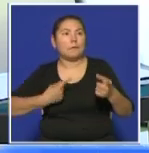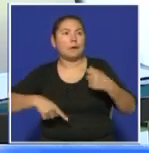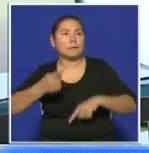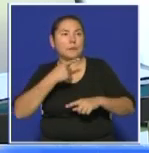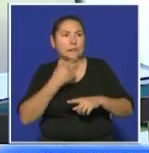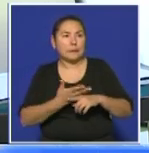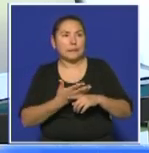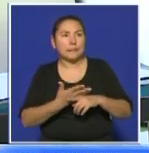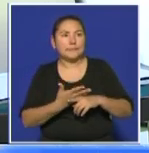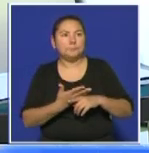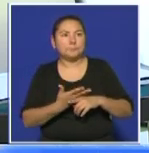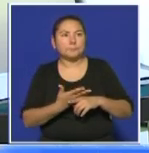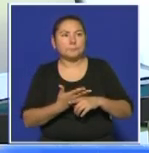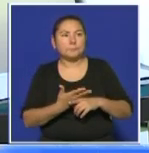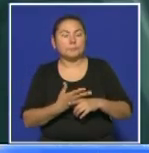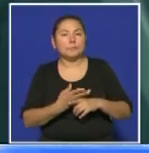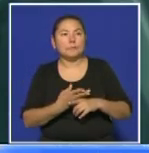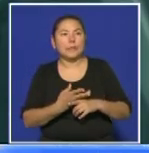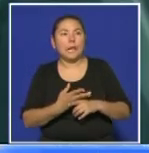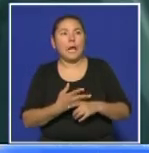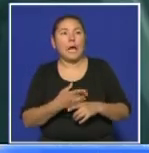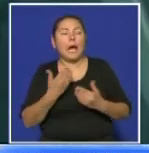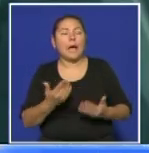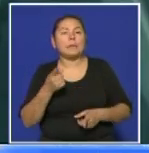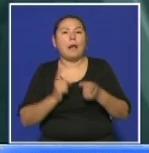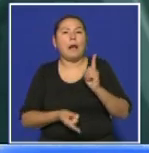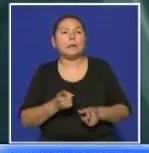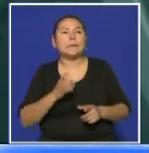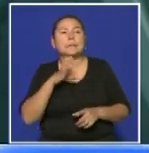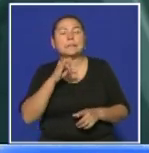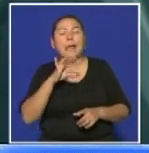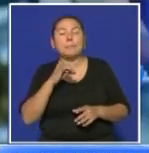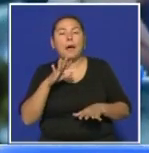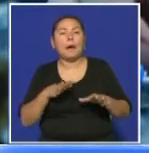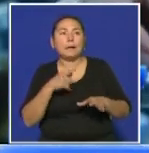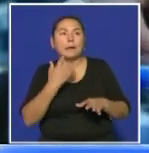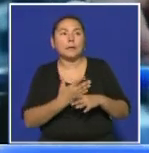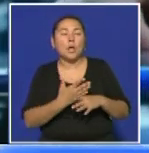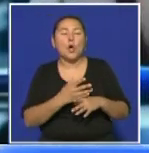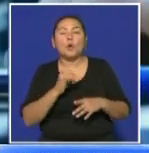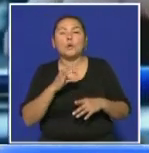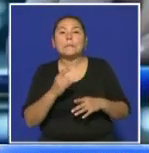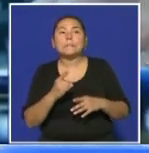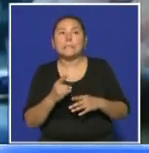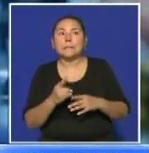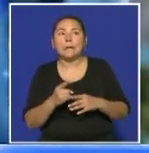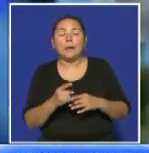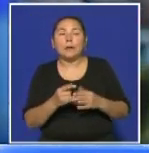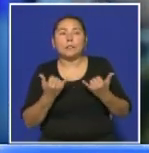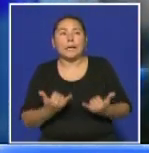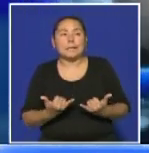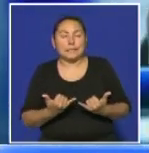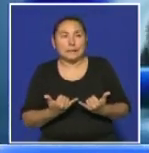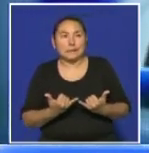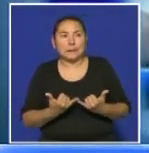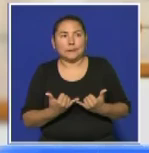үшін олардың лицензиясы болу керек. Алмақтың да салмағы бар. Заңгерлер жылдам ақшаға әуес болмай, қаржыға қатысты мәселеде